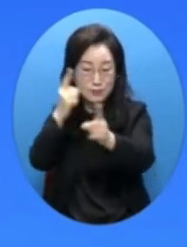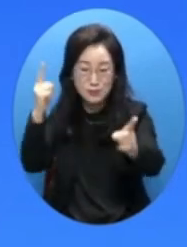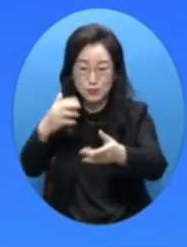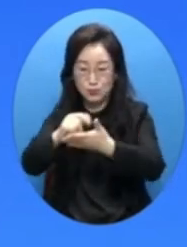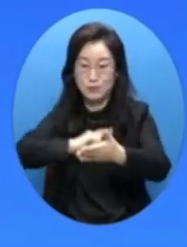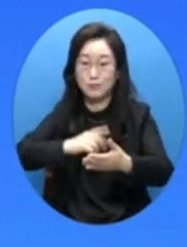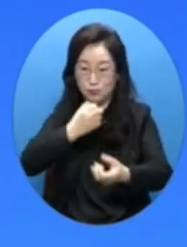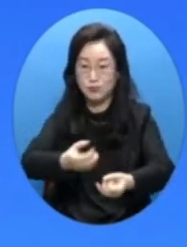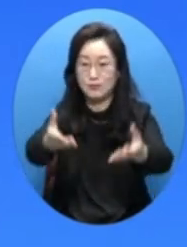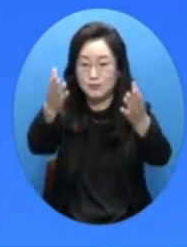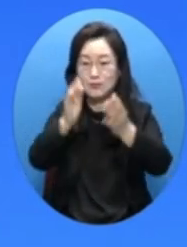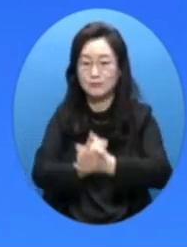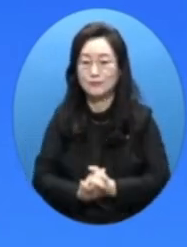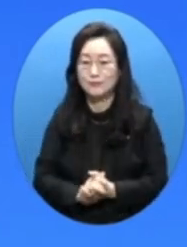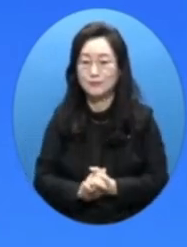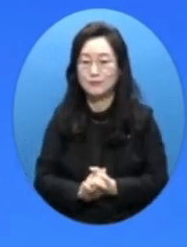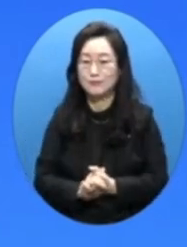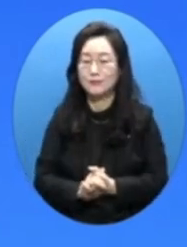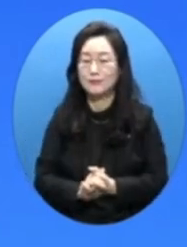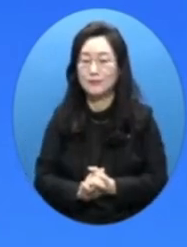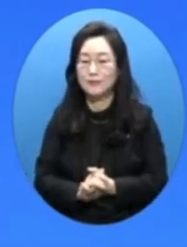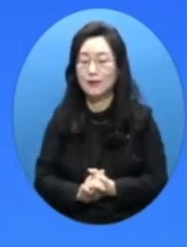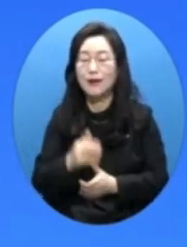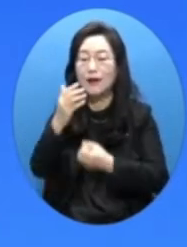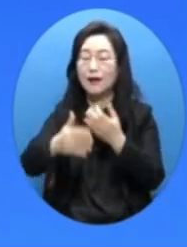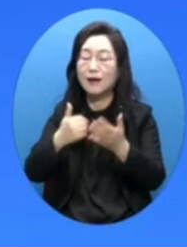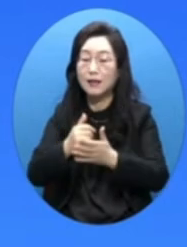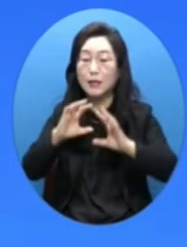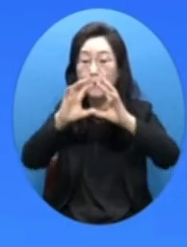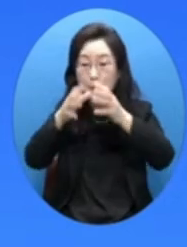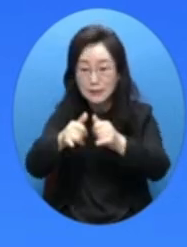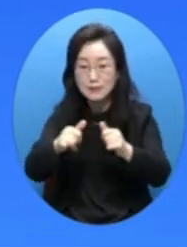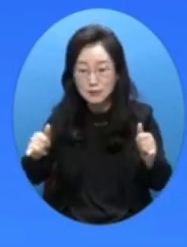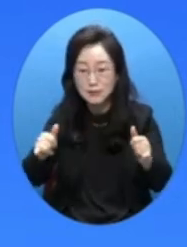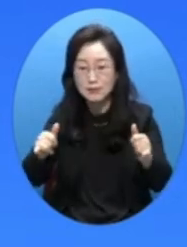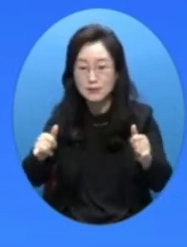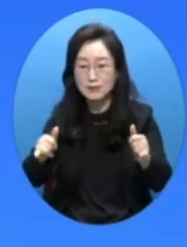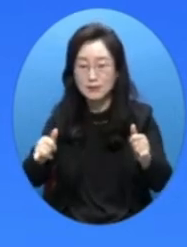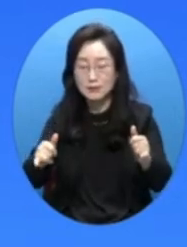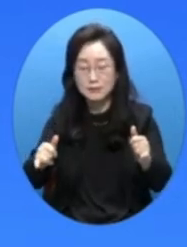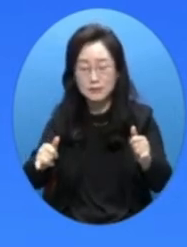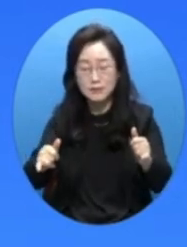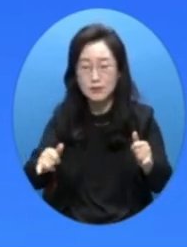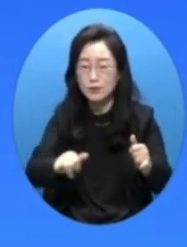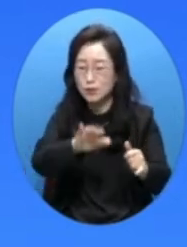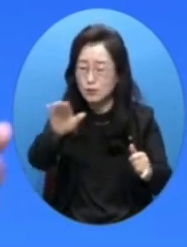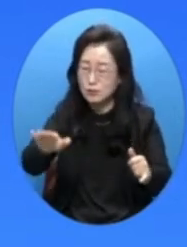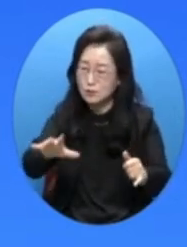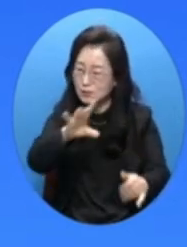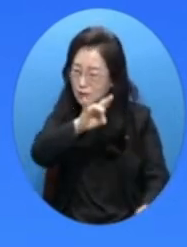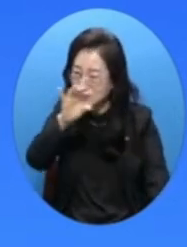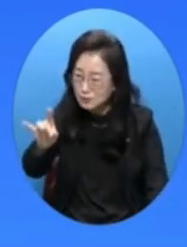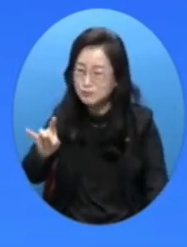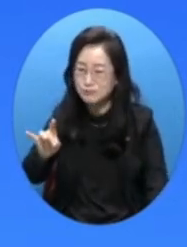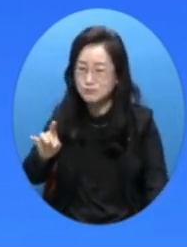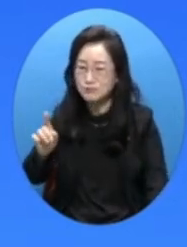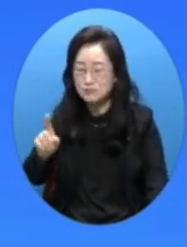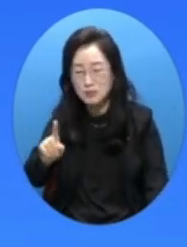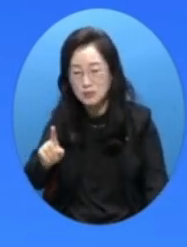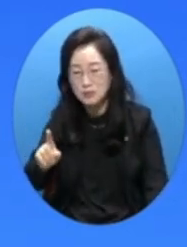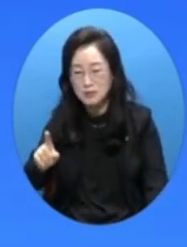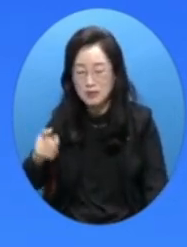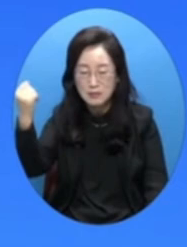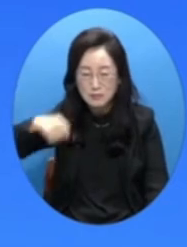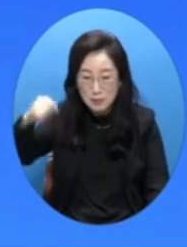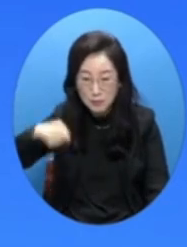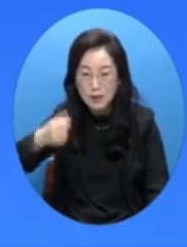주님의 이름으로 축원합니다 하나님 백성들은 때때로 이렇게 하는 뜻을 어긴 삶을 살아가기도